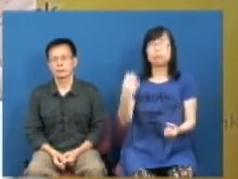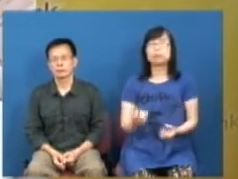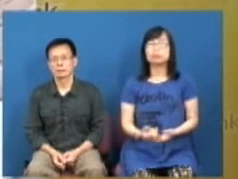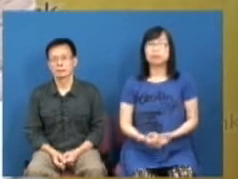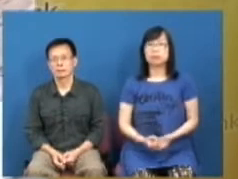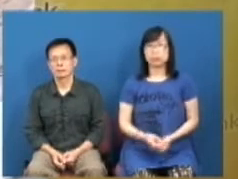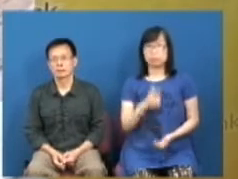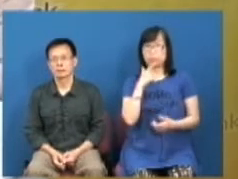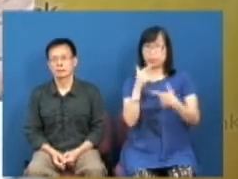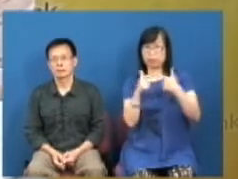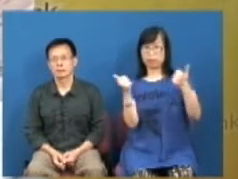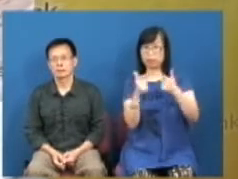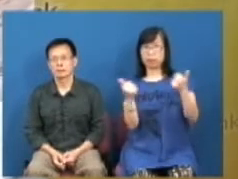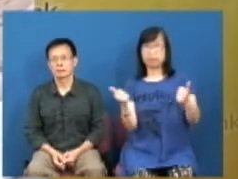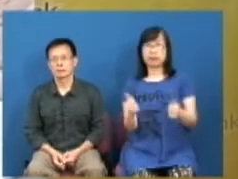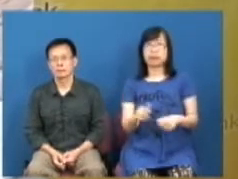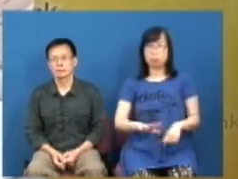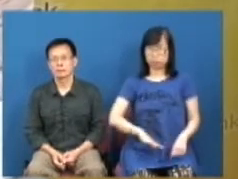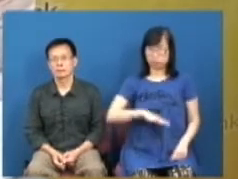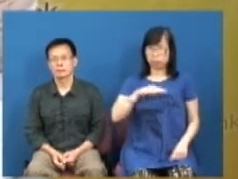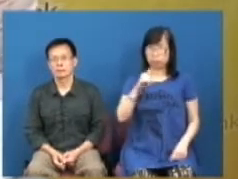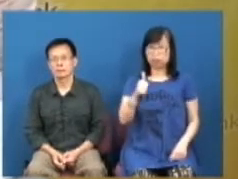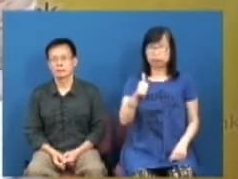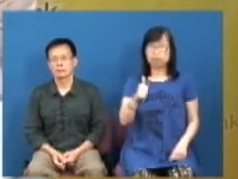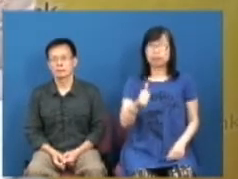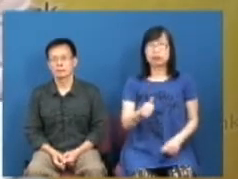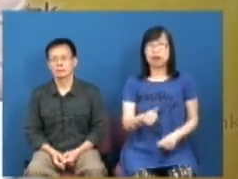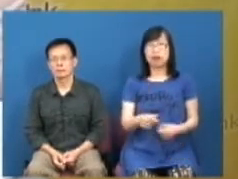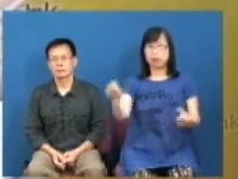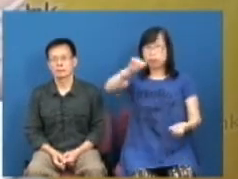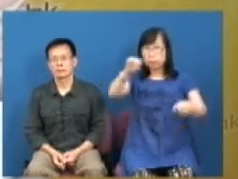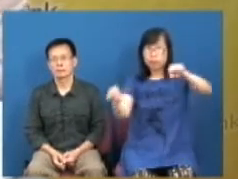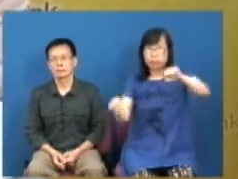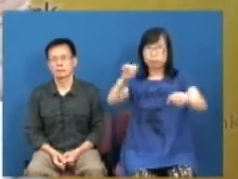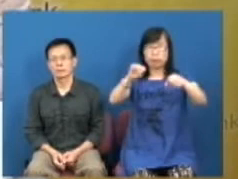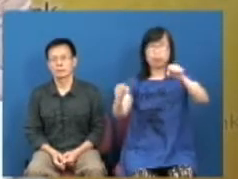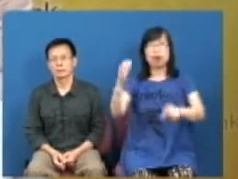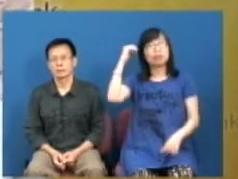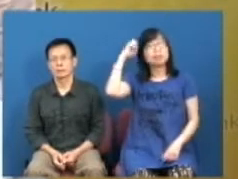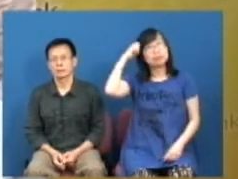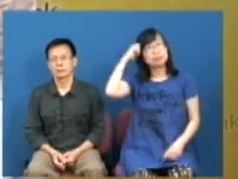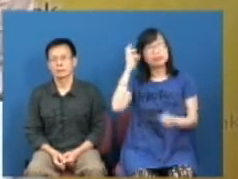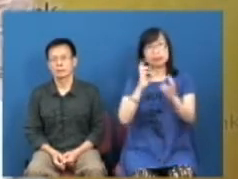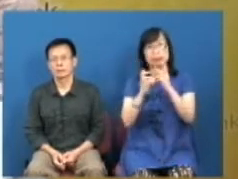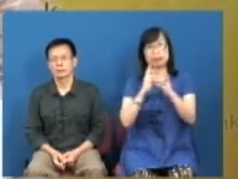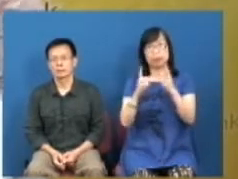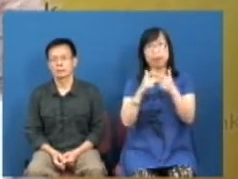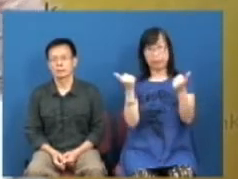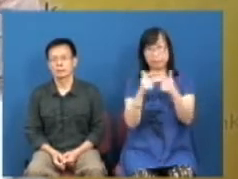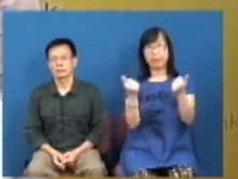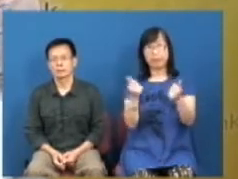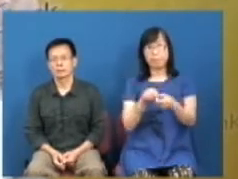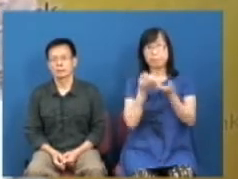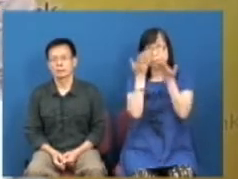如果係一個合理而有足夠一啲科研嘅資料，即係合理咁提供清